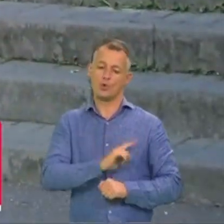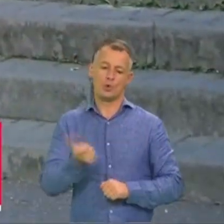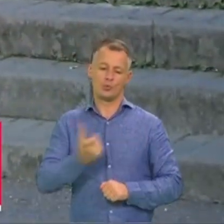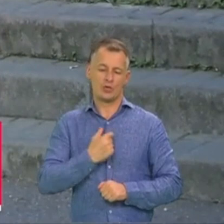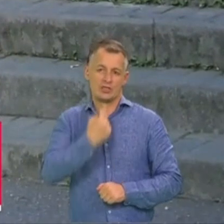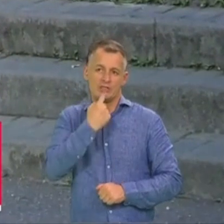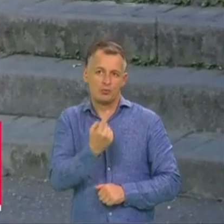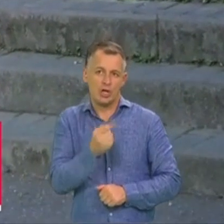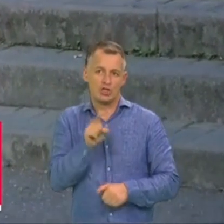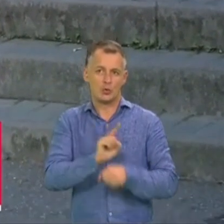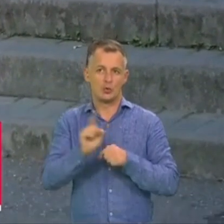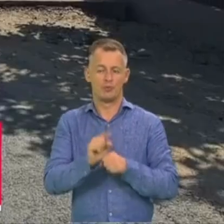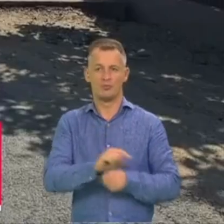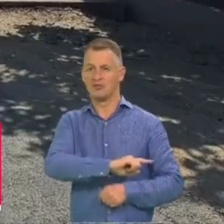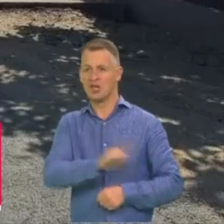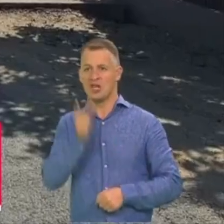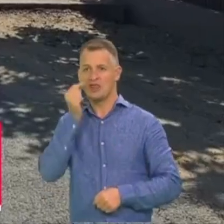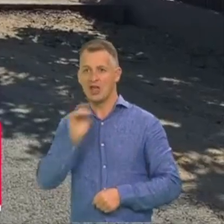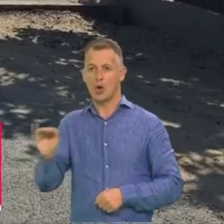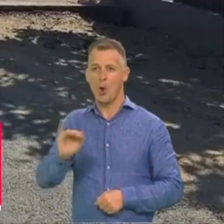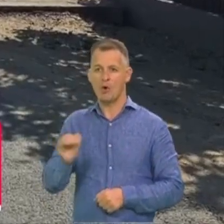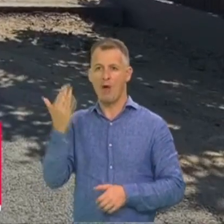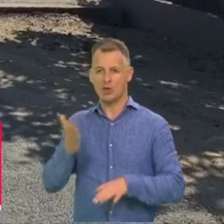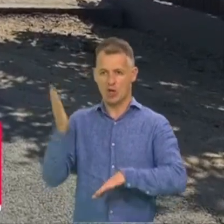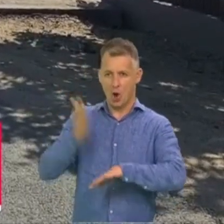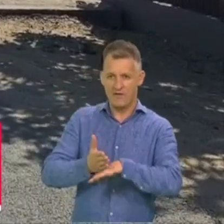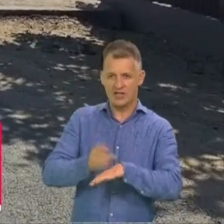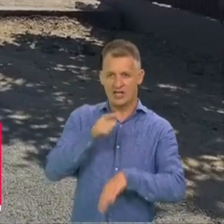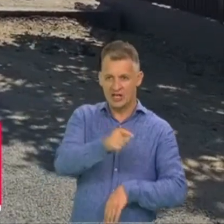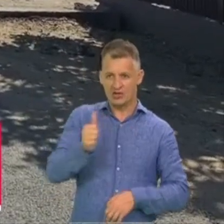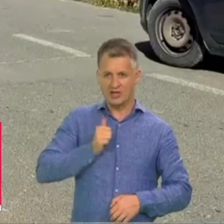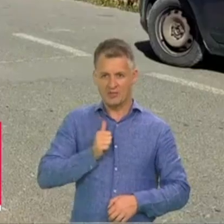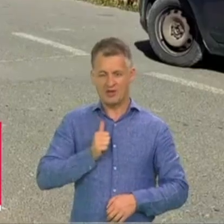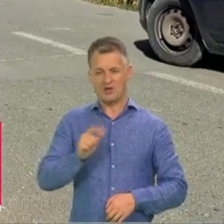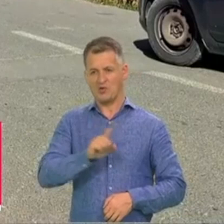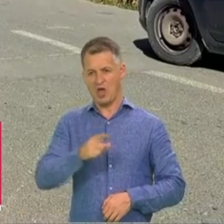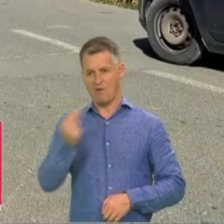spun acest lucru. Nici tatăl copilului agresat de jandarm nu este, se pare, ușa de biserică.